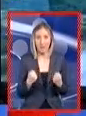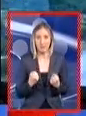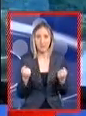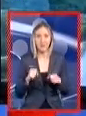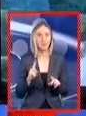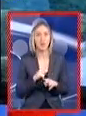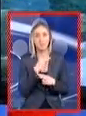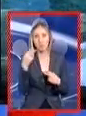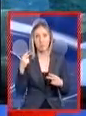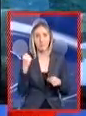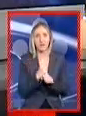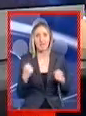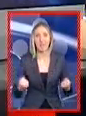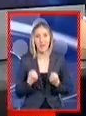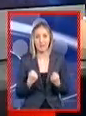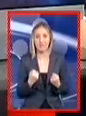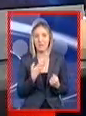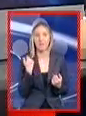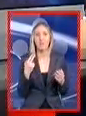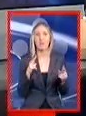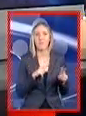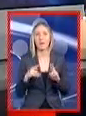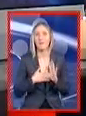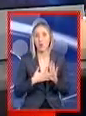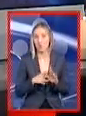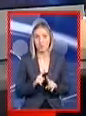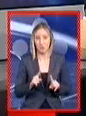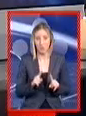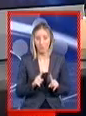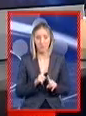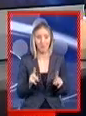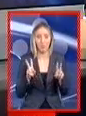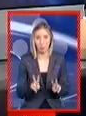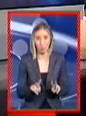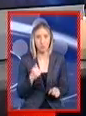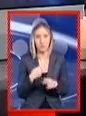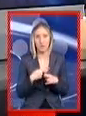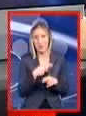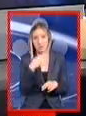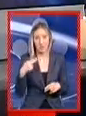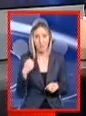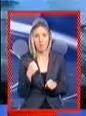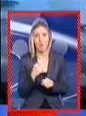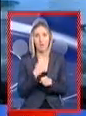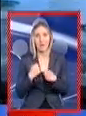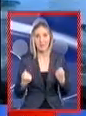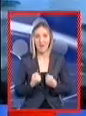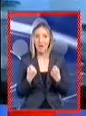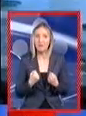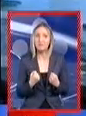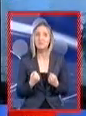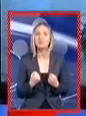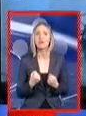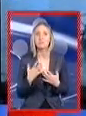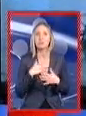da je nazovemo radna akcija, jer ne postoji ni pravni osnov, niti mogućnost da je nazovemo tako. A smo baš želeli u nekom